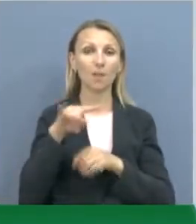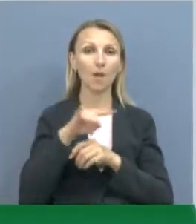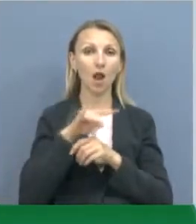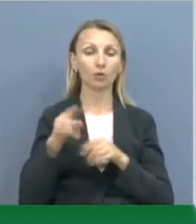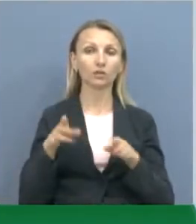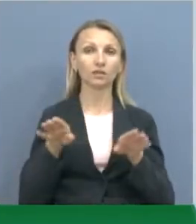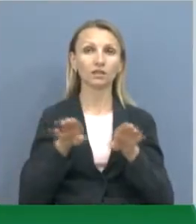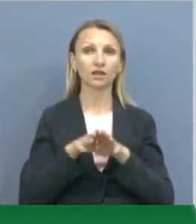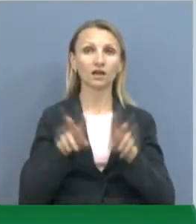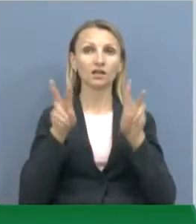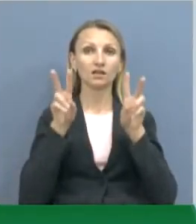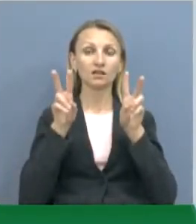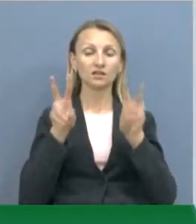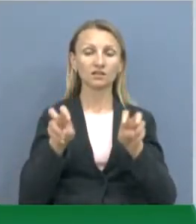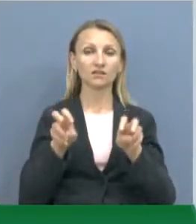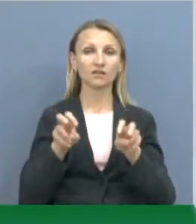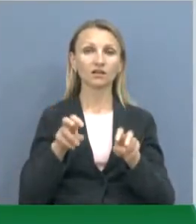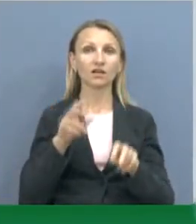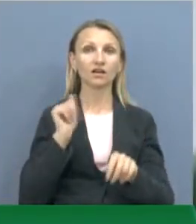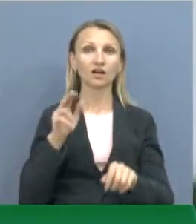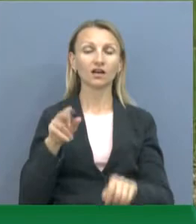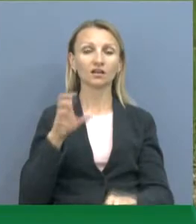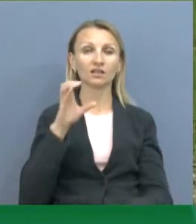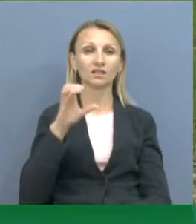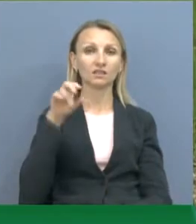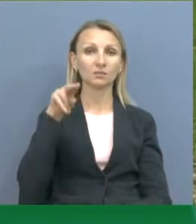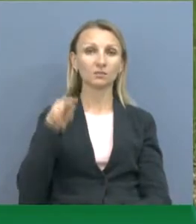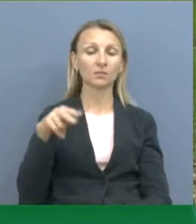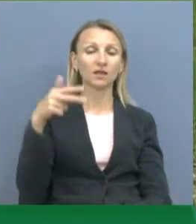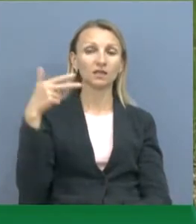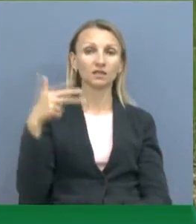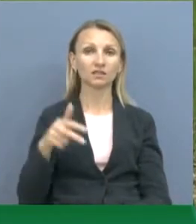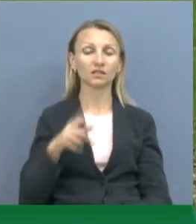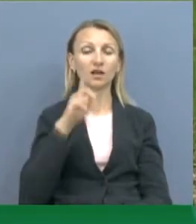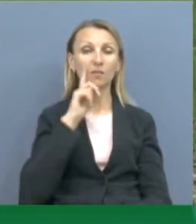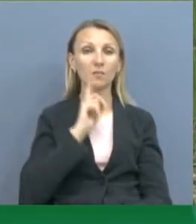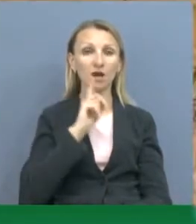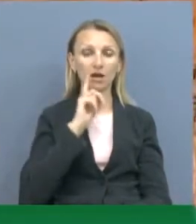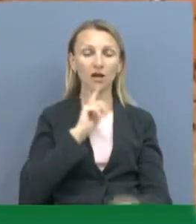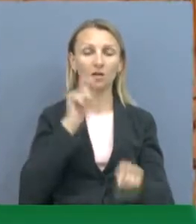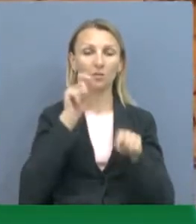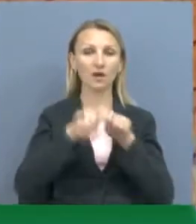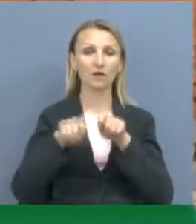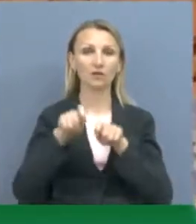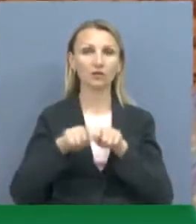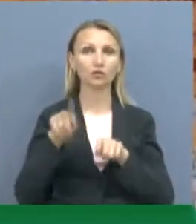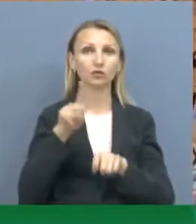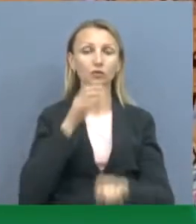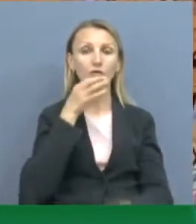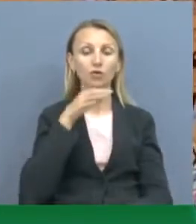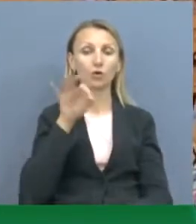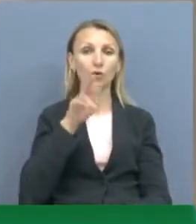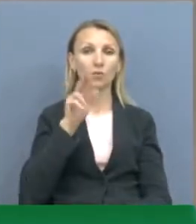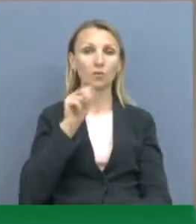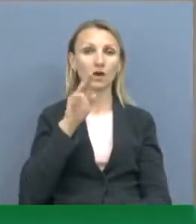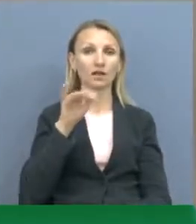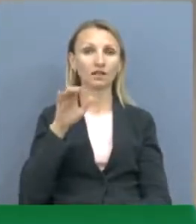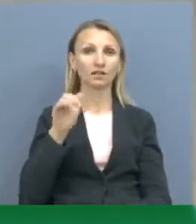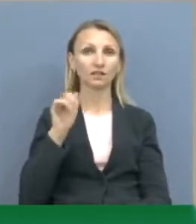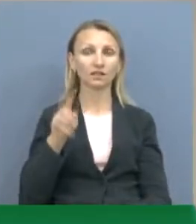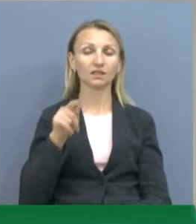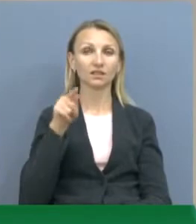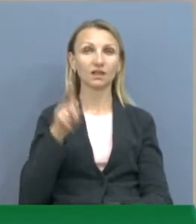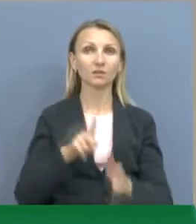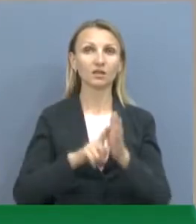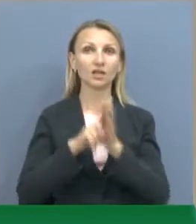так называемые воздушные трактора СП-30. Пока ситуация на контроле. Чего не скажешь о Пакистане. Там с